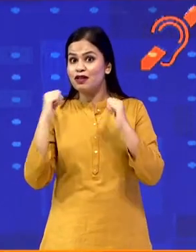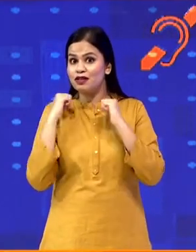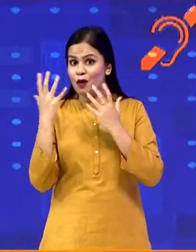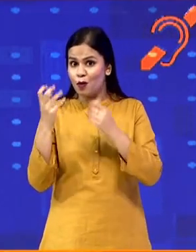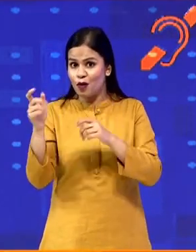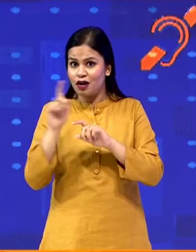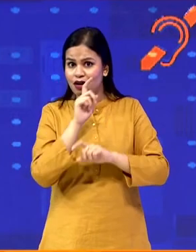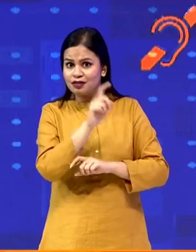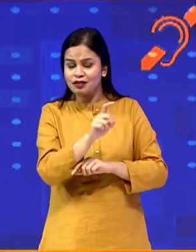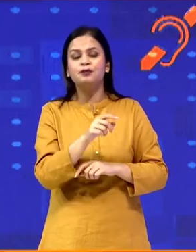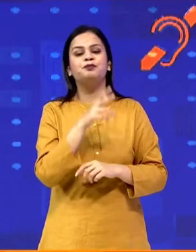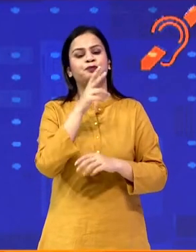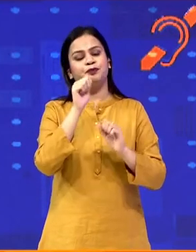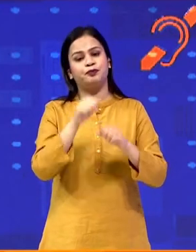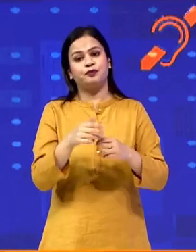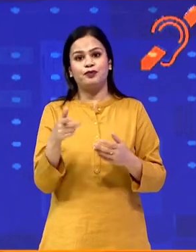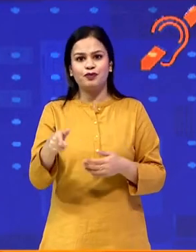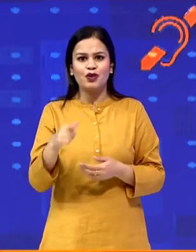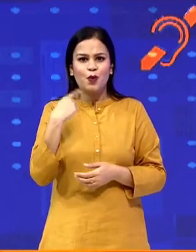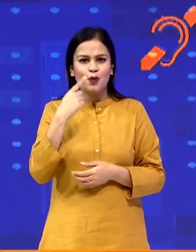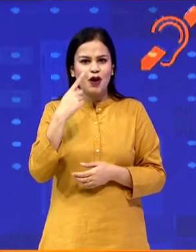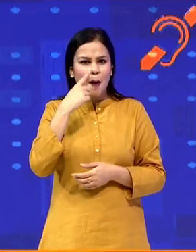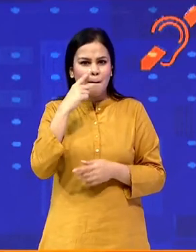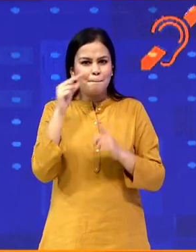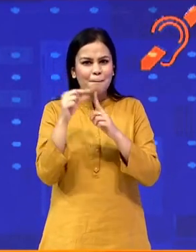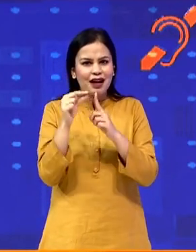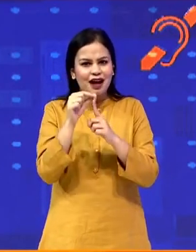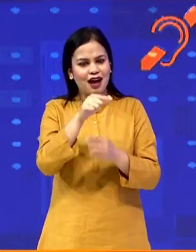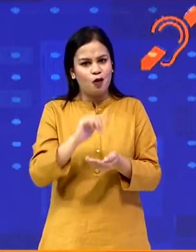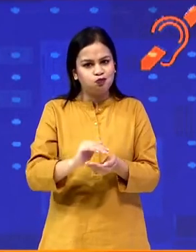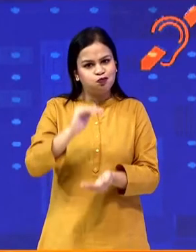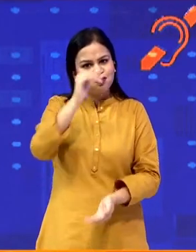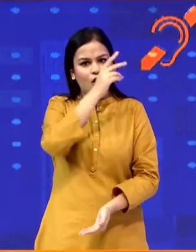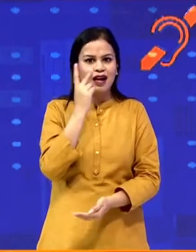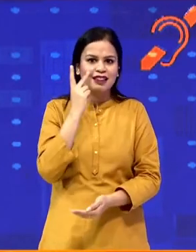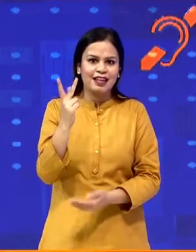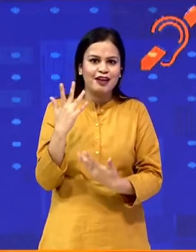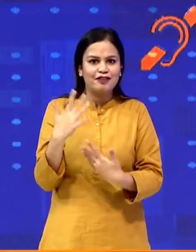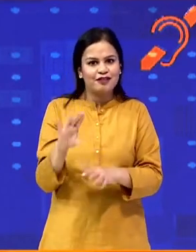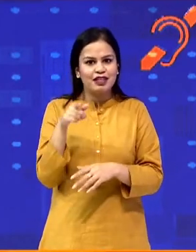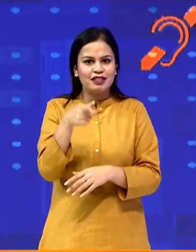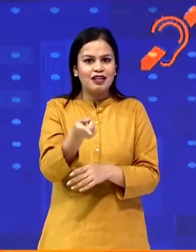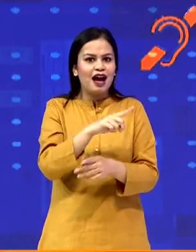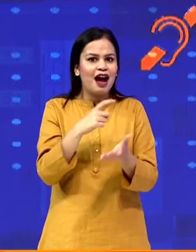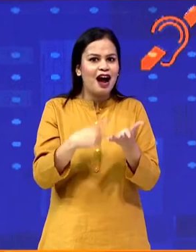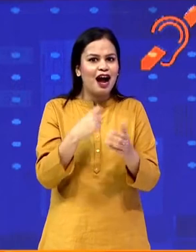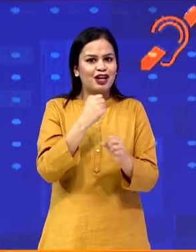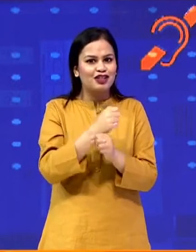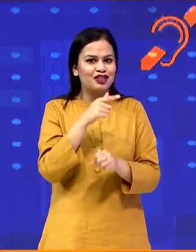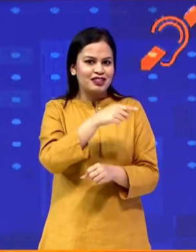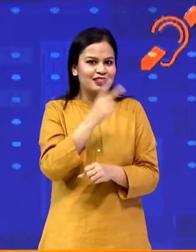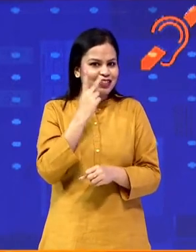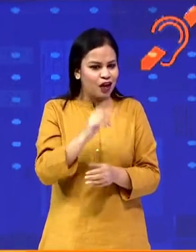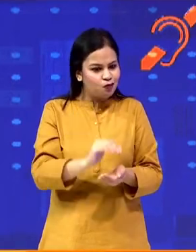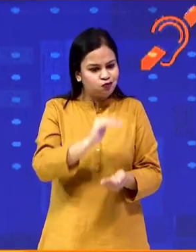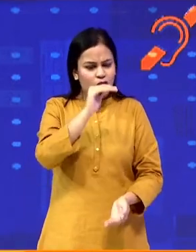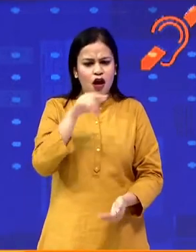प्रियंका जी को आपने बचपन से देखा है तो दोनों में से आपके हिसाब से कौन सा नेचुरल